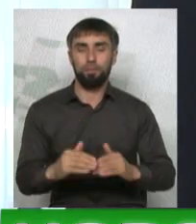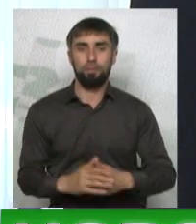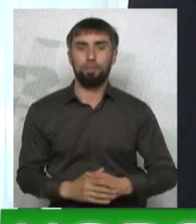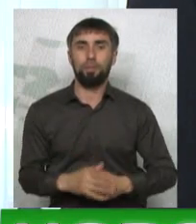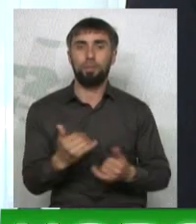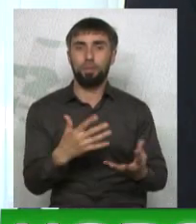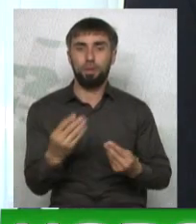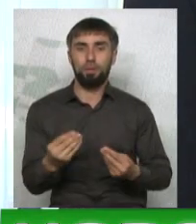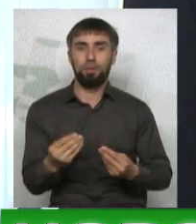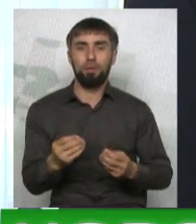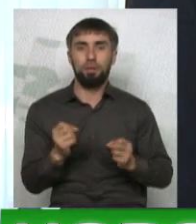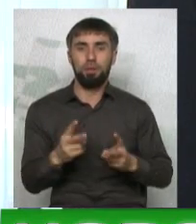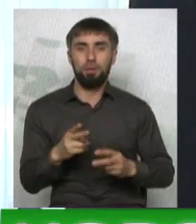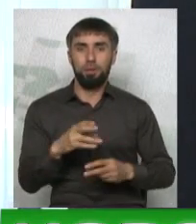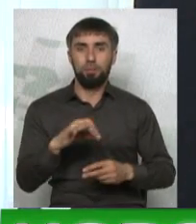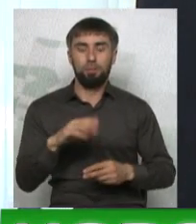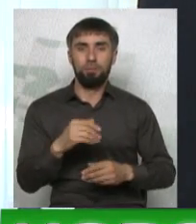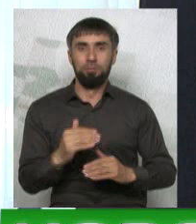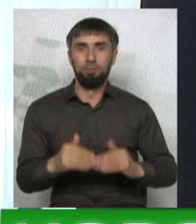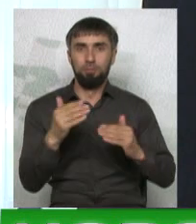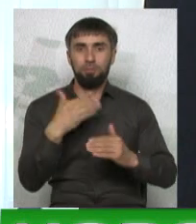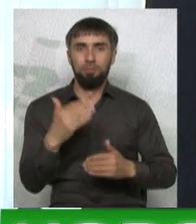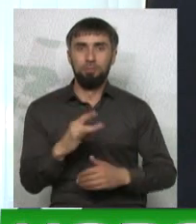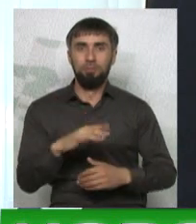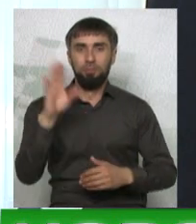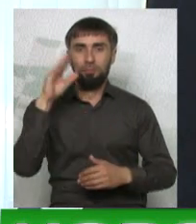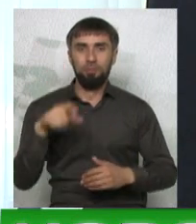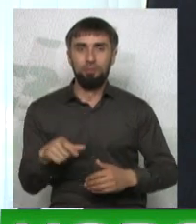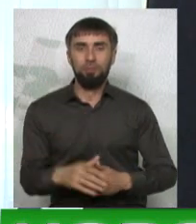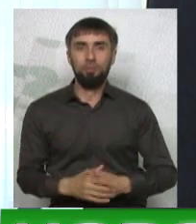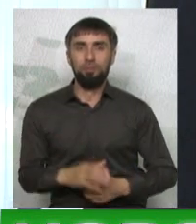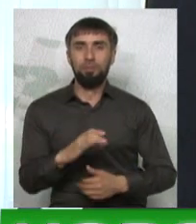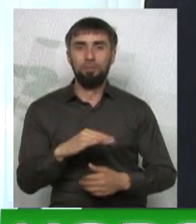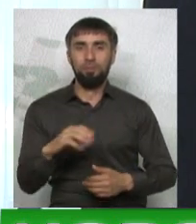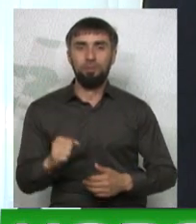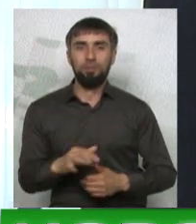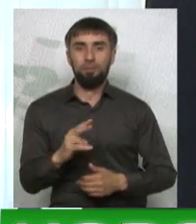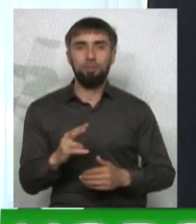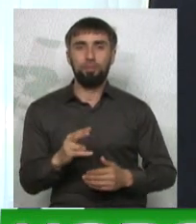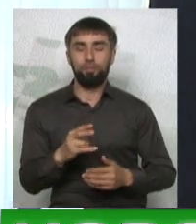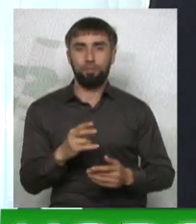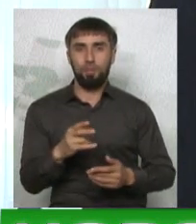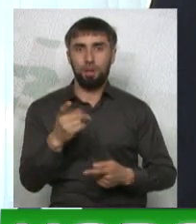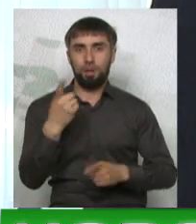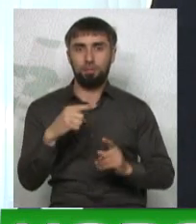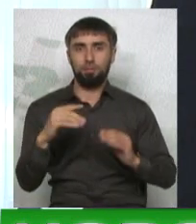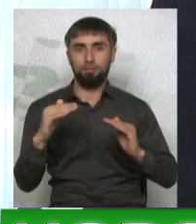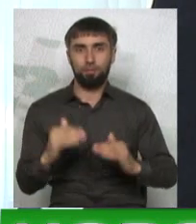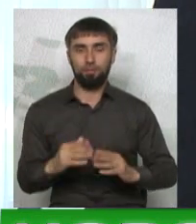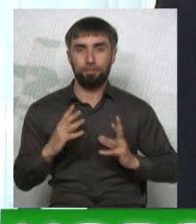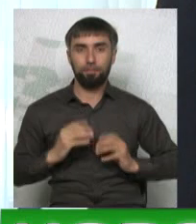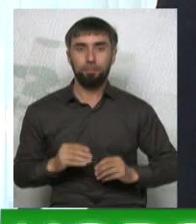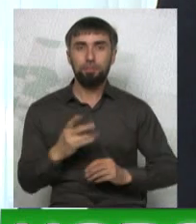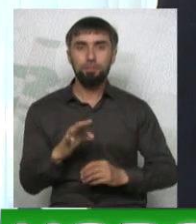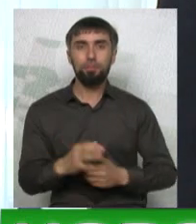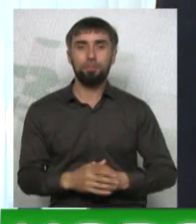На сегодняшний день критическая отметка не подошла. Уровень реки в реке Суджа он стабилизировался. Однако,